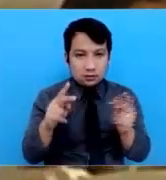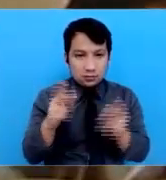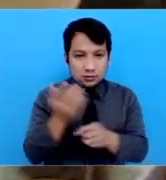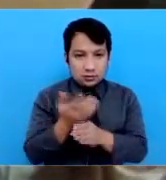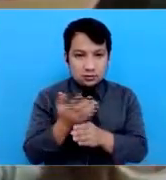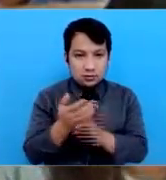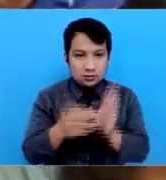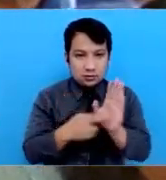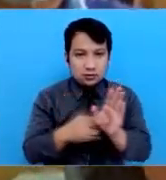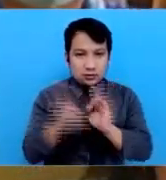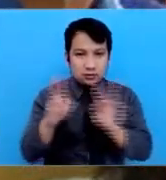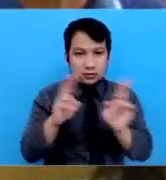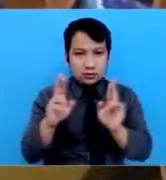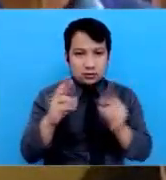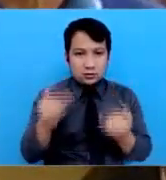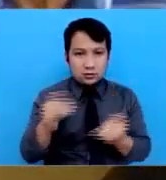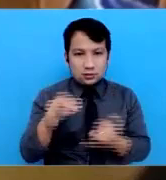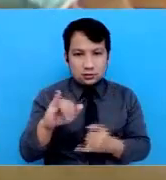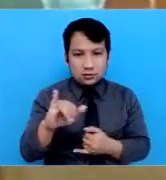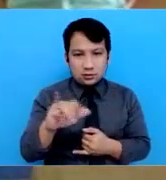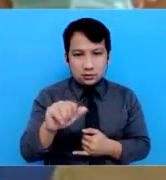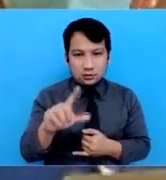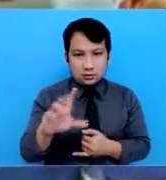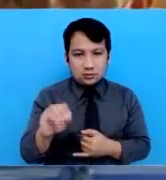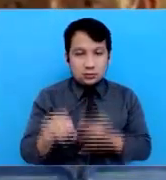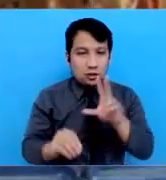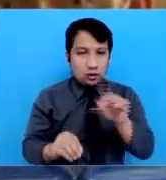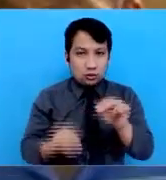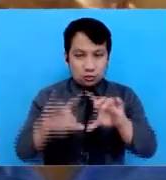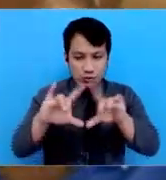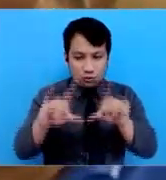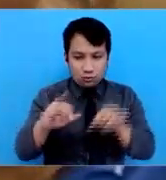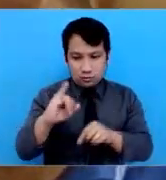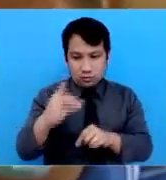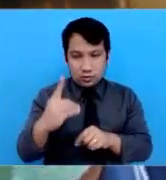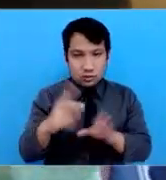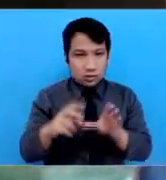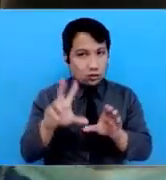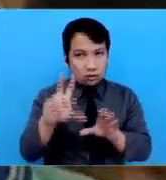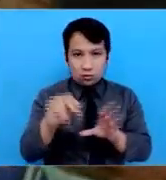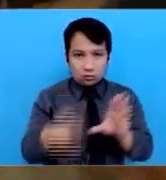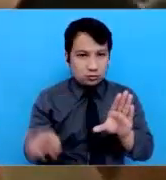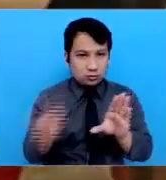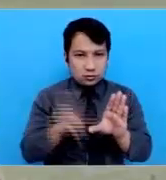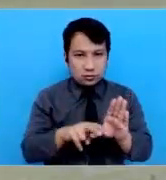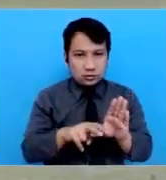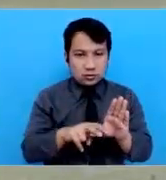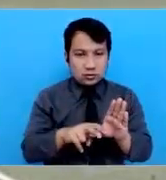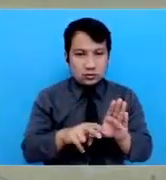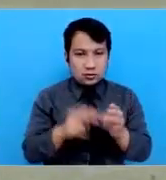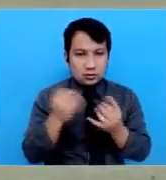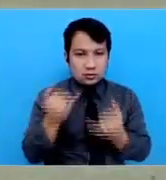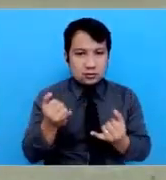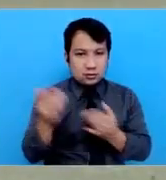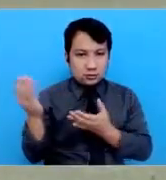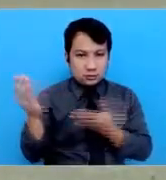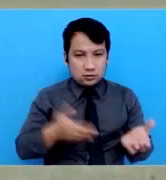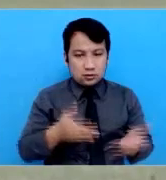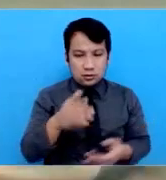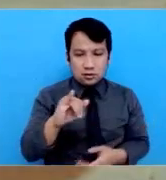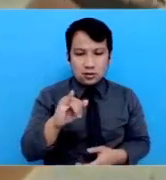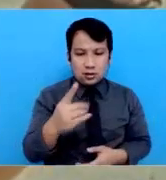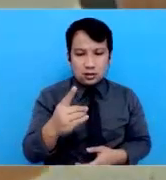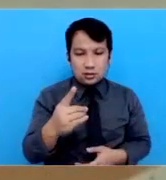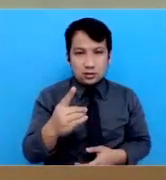Inihahanda ng ipatupad ng I-Act ang No Vaccination Card, No Ride Policy. Kakailangan lang po natin dalhin yung ating mga vaccination